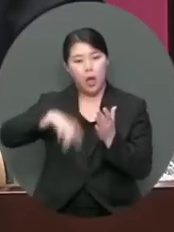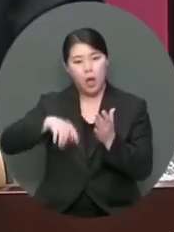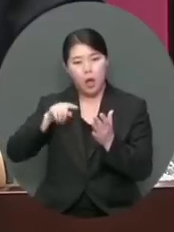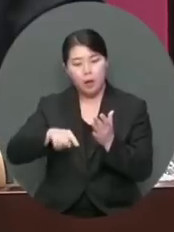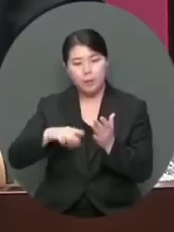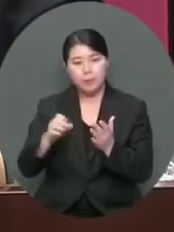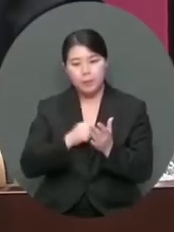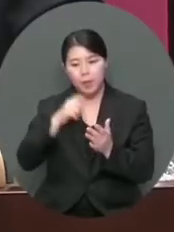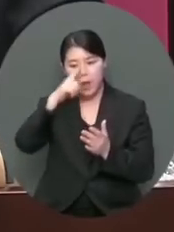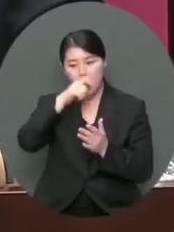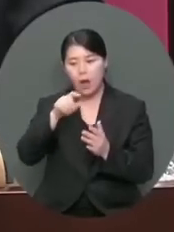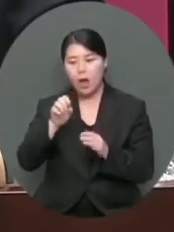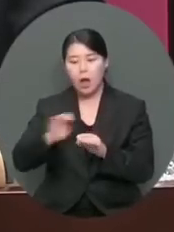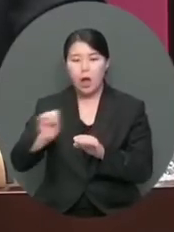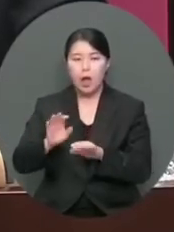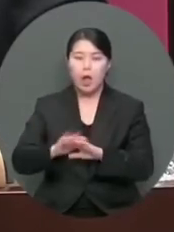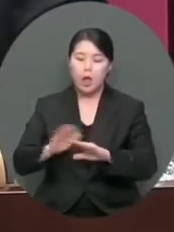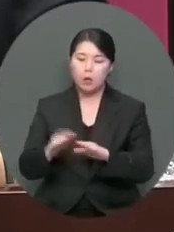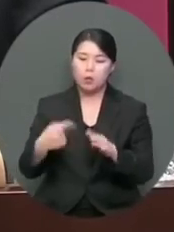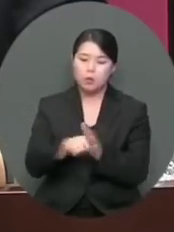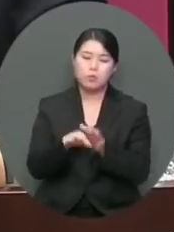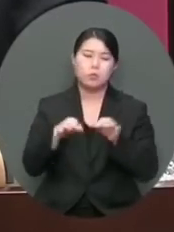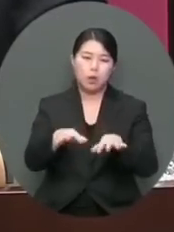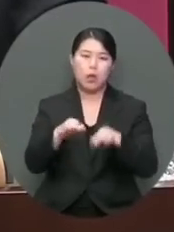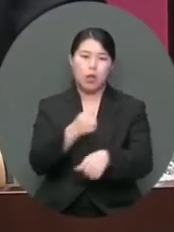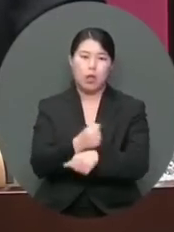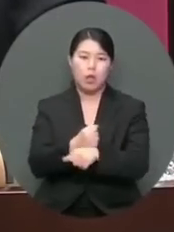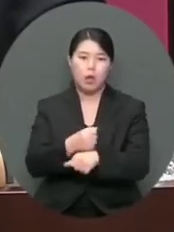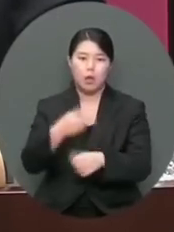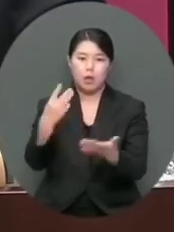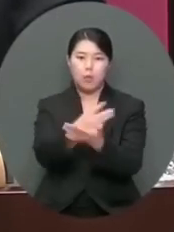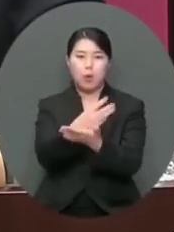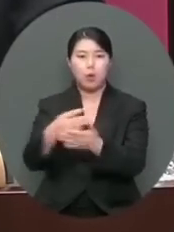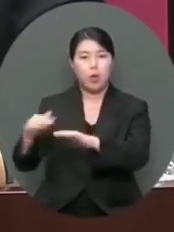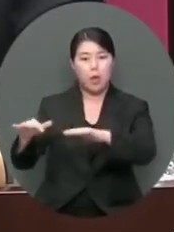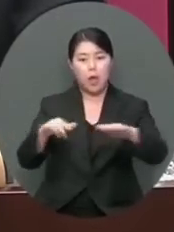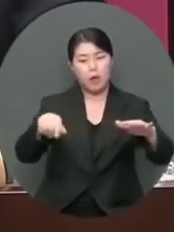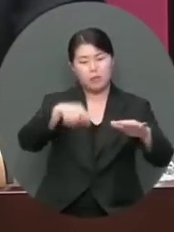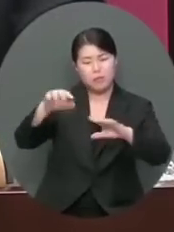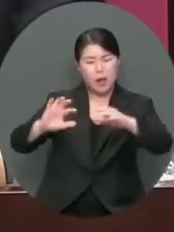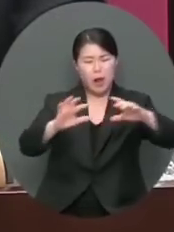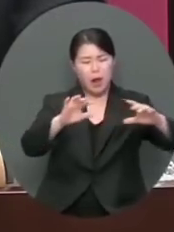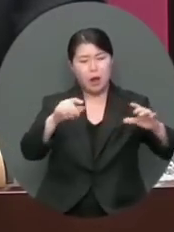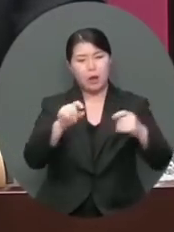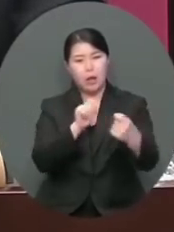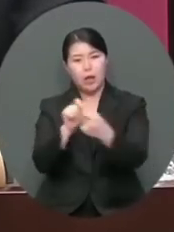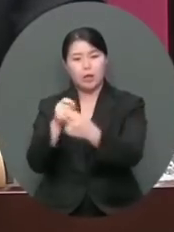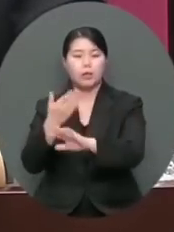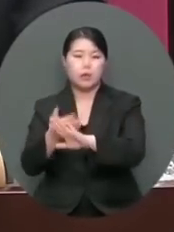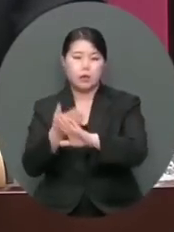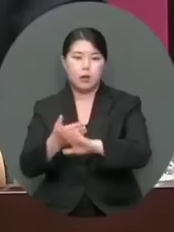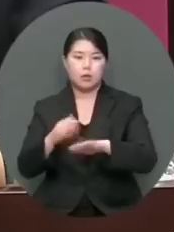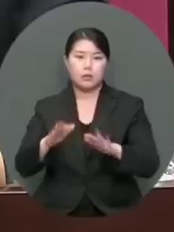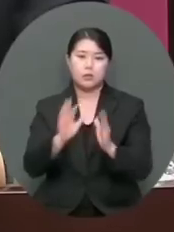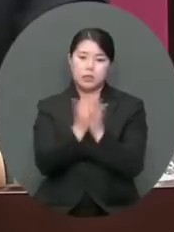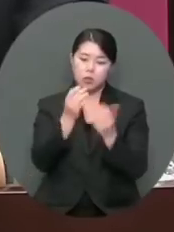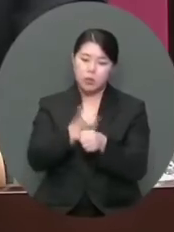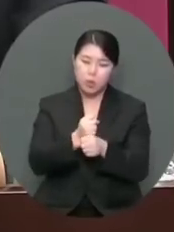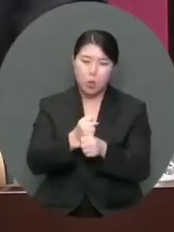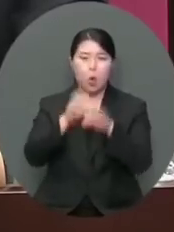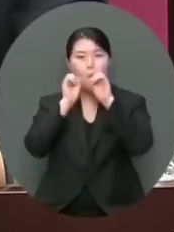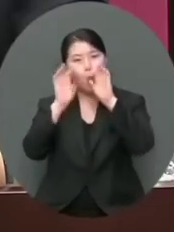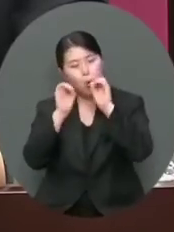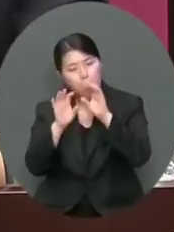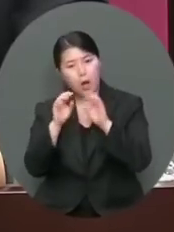예산으로 쏟아붓게 생겼습니다. 태평양 주변국들과 달리 국민 혈세로 책자 및 홍보 영상까지 만들어가며